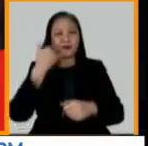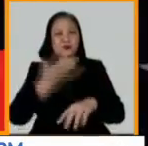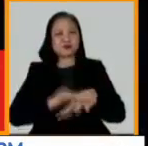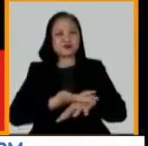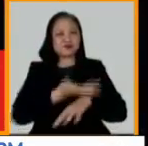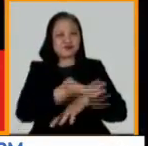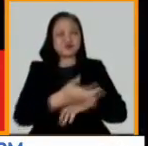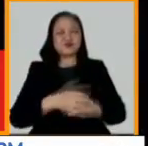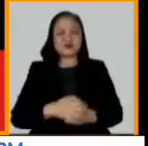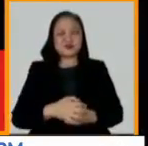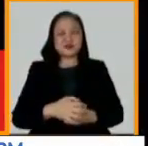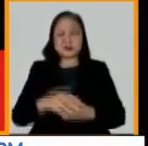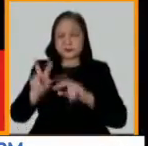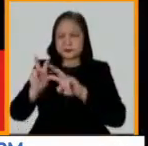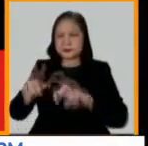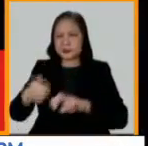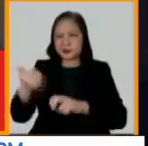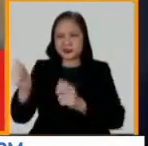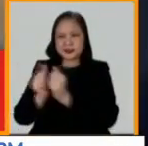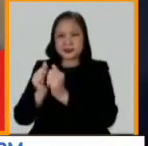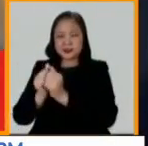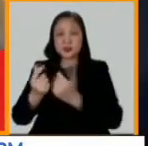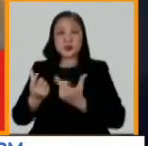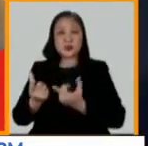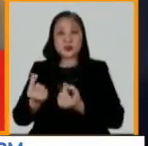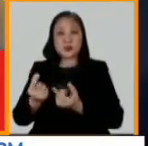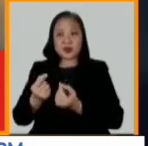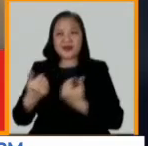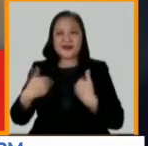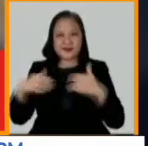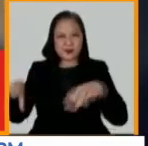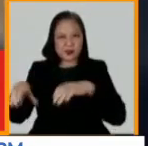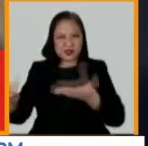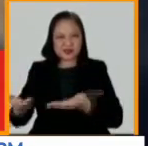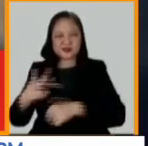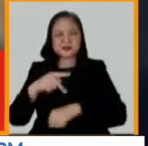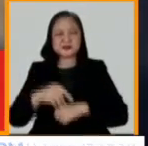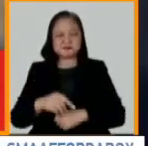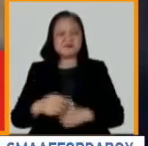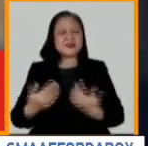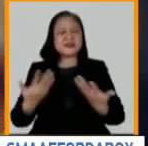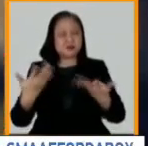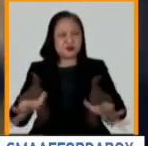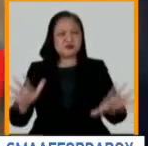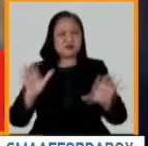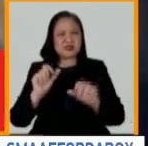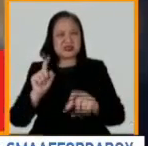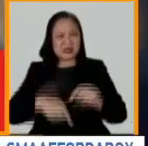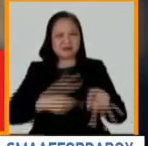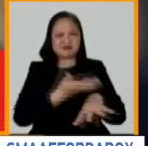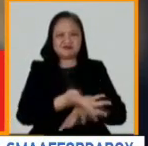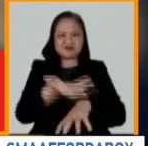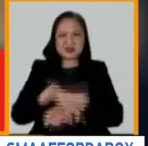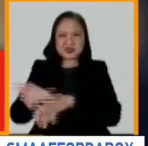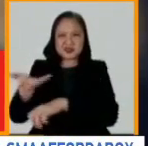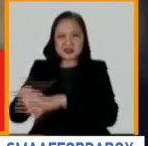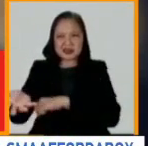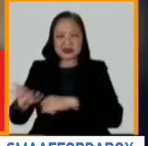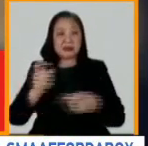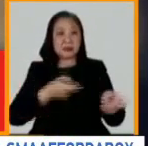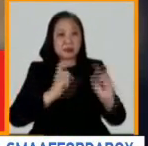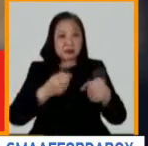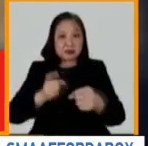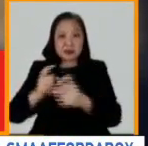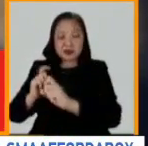na nag-ooperate sa bansa. Hindi na sila makakapambiktima and makaka-recruit Pilipino man